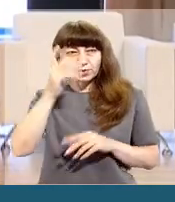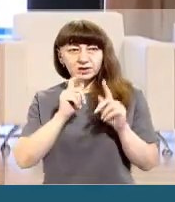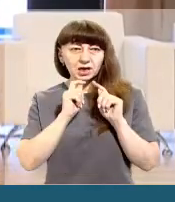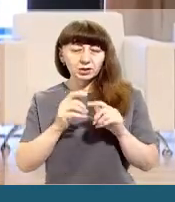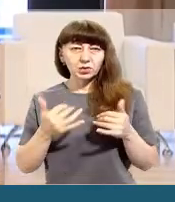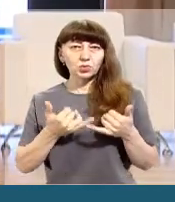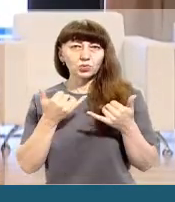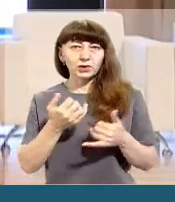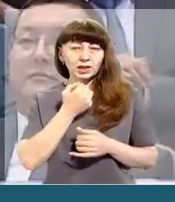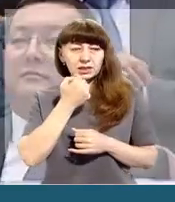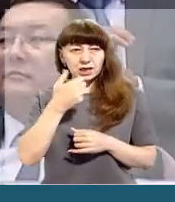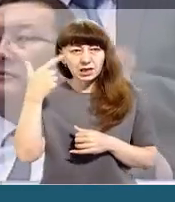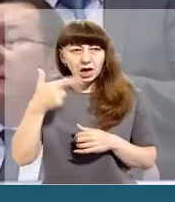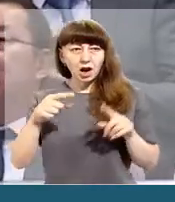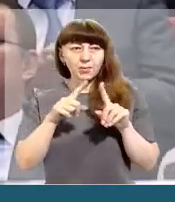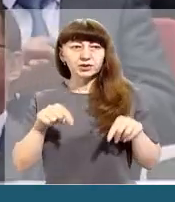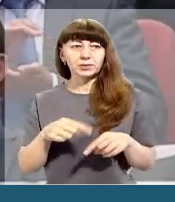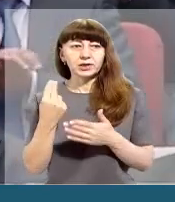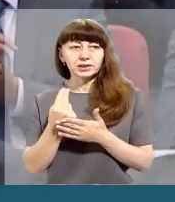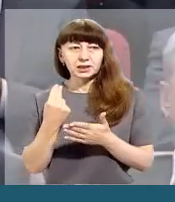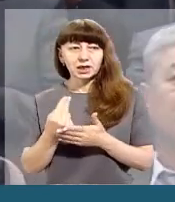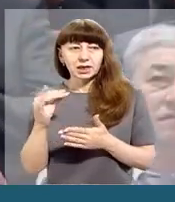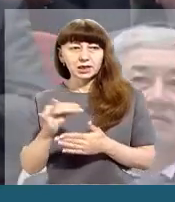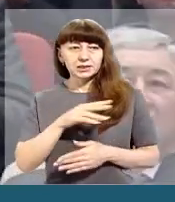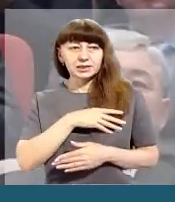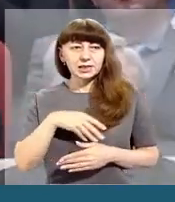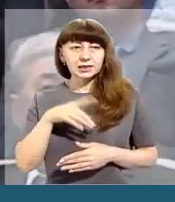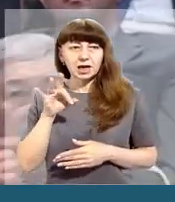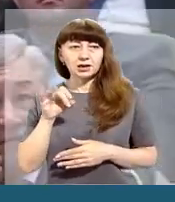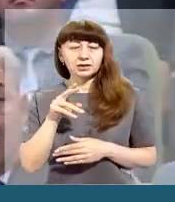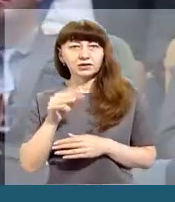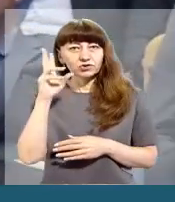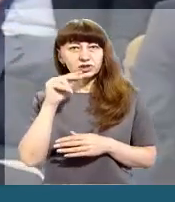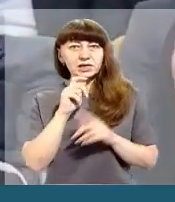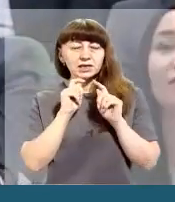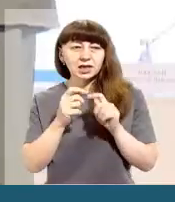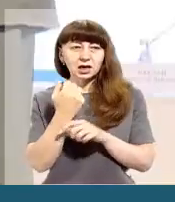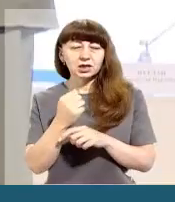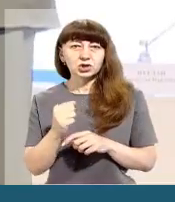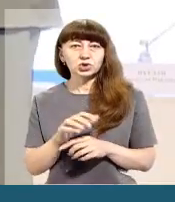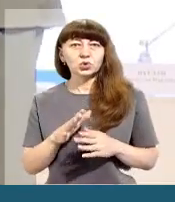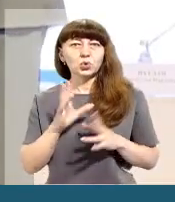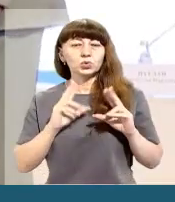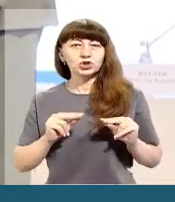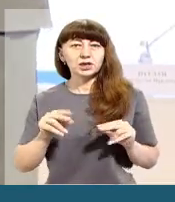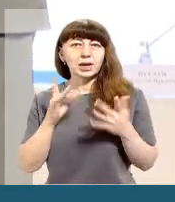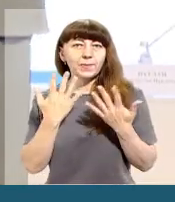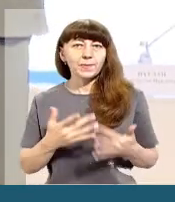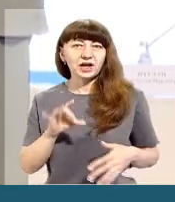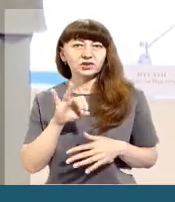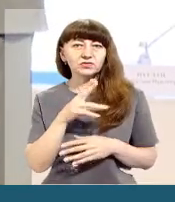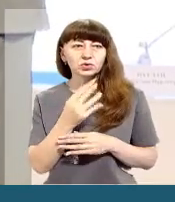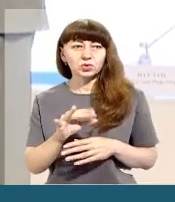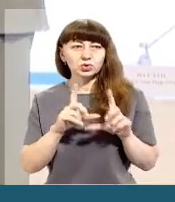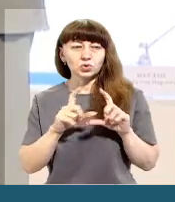наградили почетными грамотами, денежными сертификатами и нагрудными знаками. В числе награжденных – учитель математики Бановской